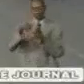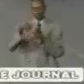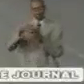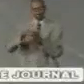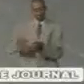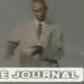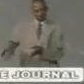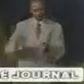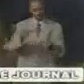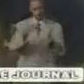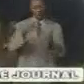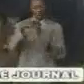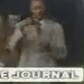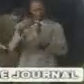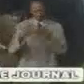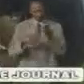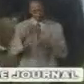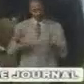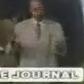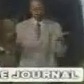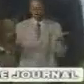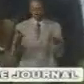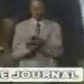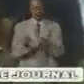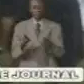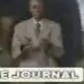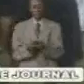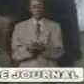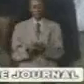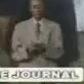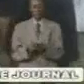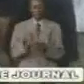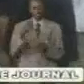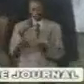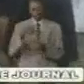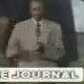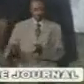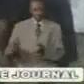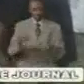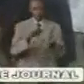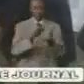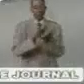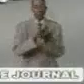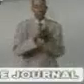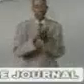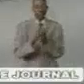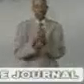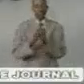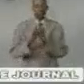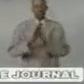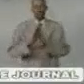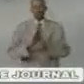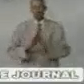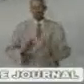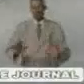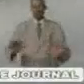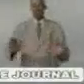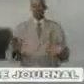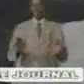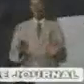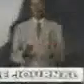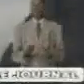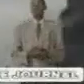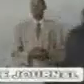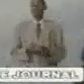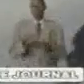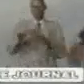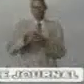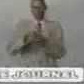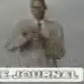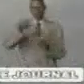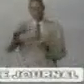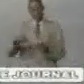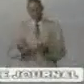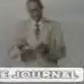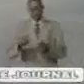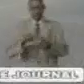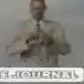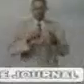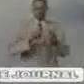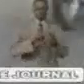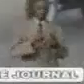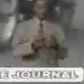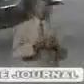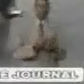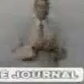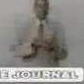à la salubrité sur la seule artère asphaltée du quartier et aussi contribuer à l'assainissement